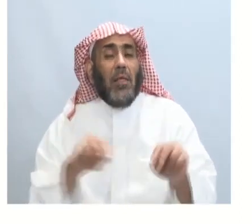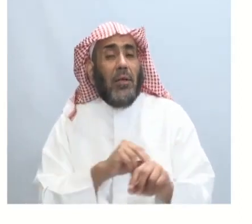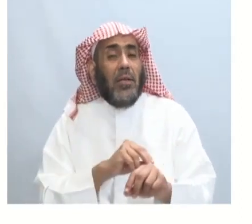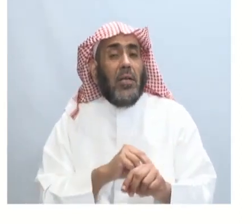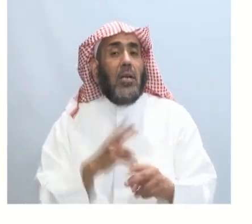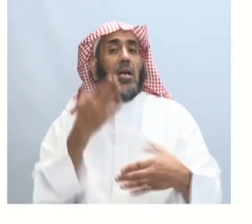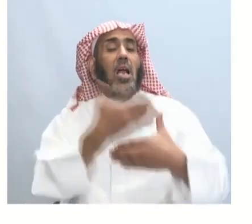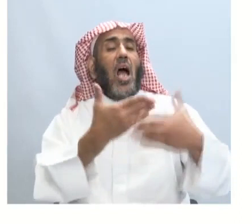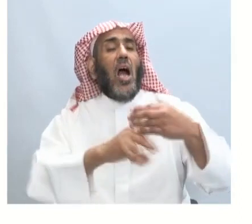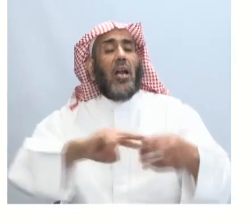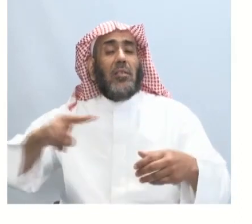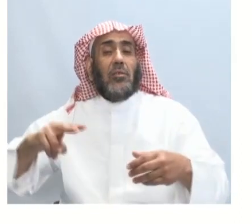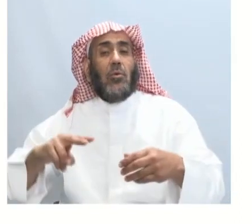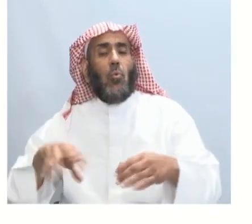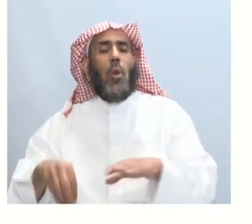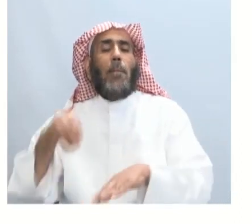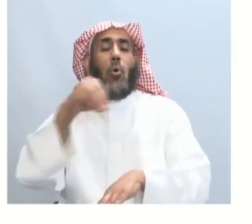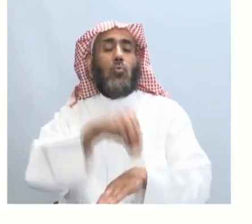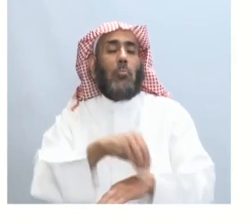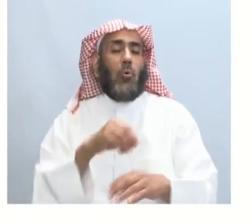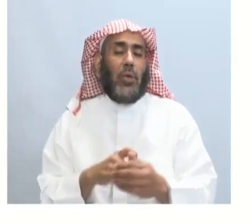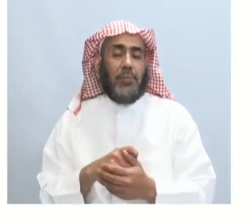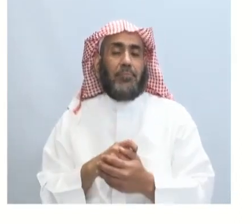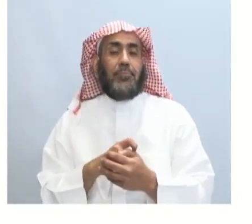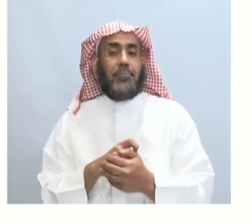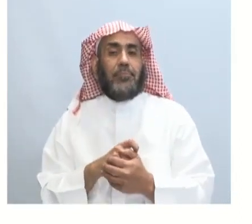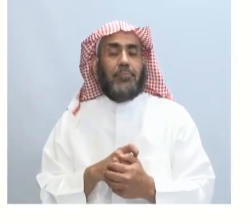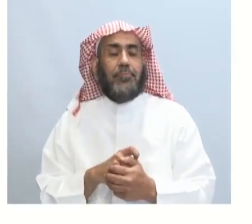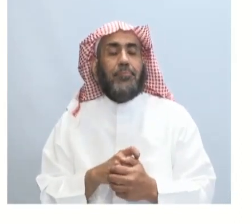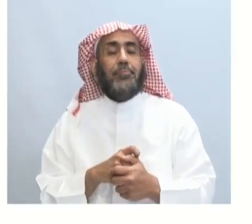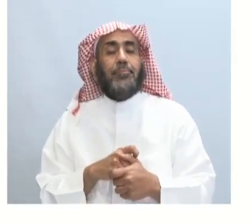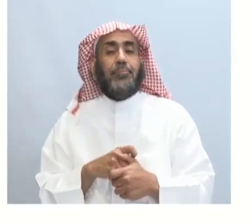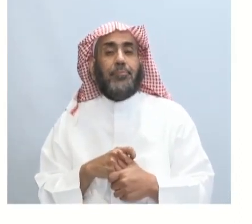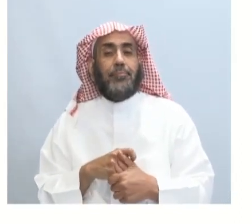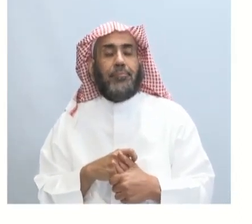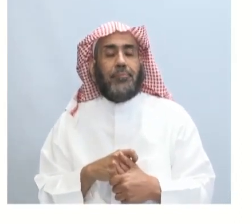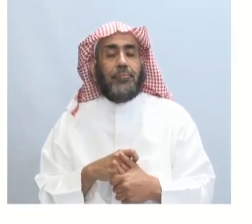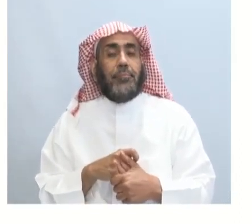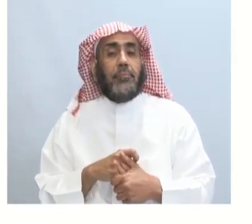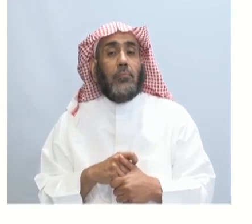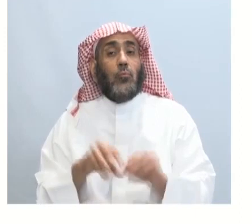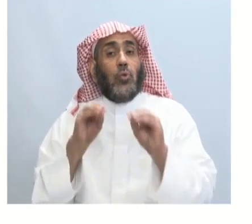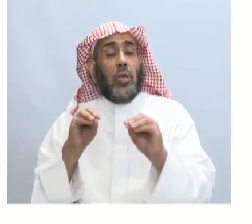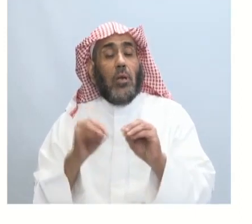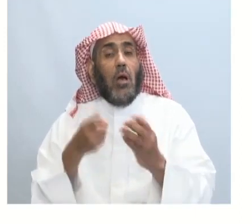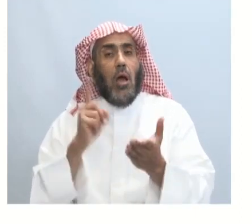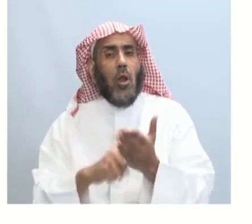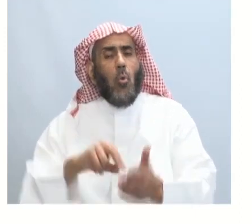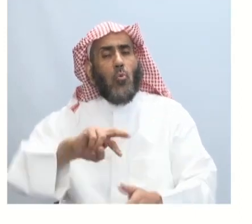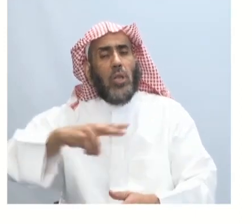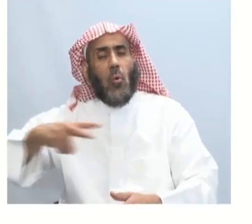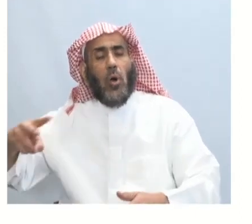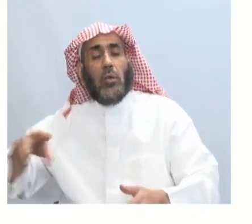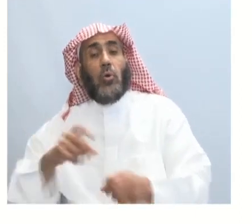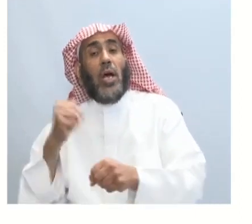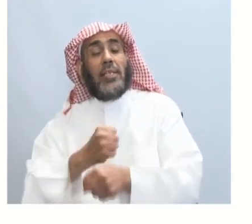كالعقارات و والمنقولات كالعقارات والمنقولات وذكرنا انه يتنوع قد يكون